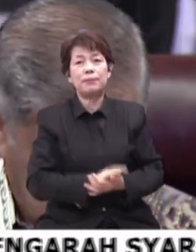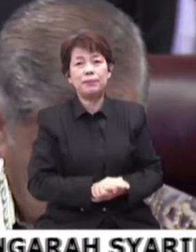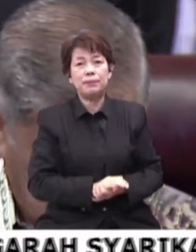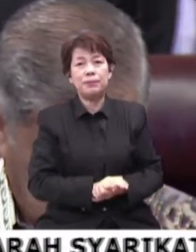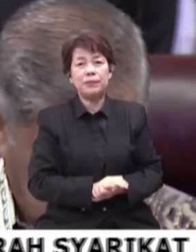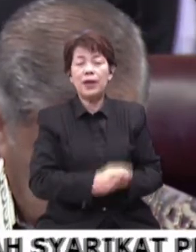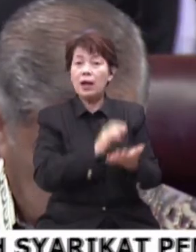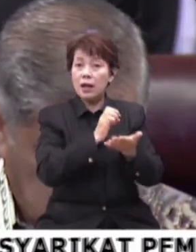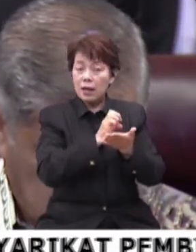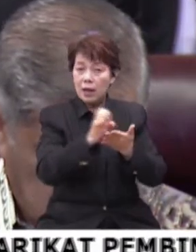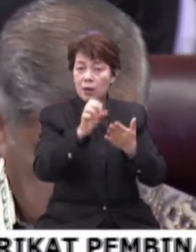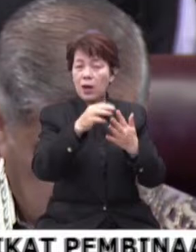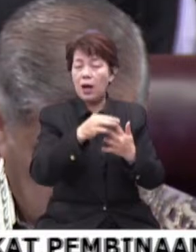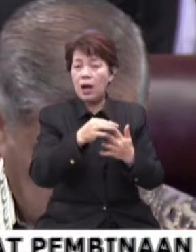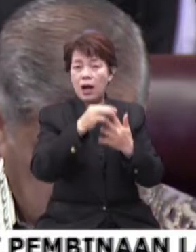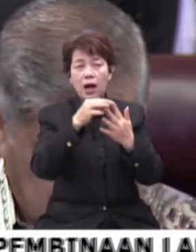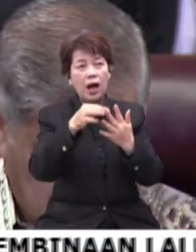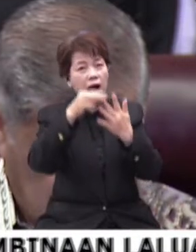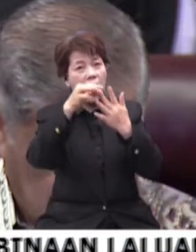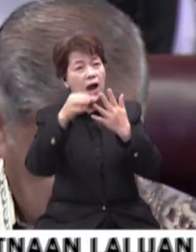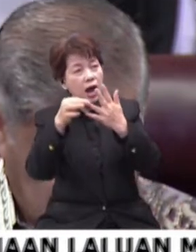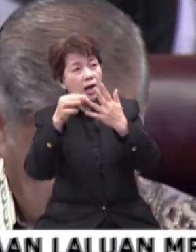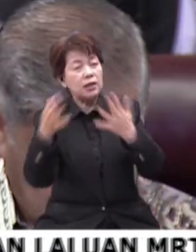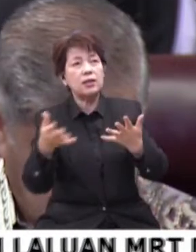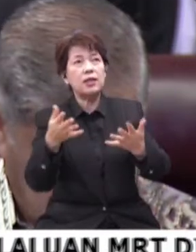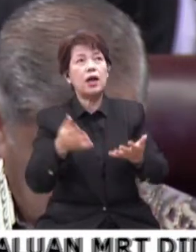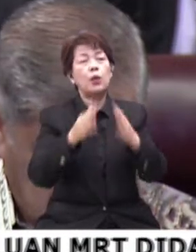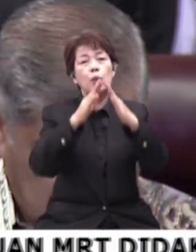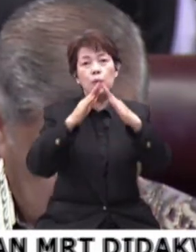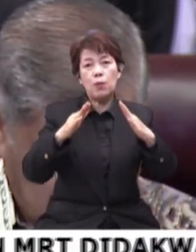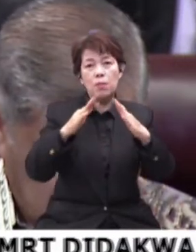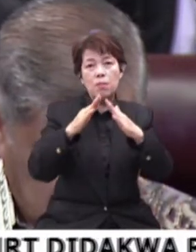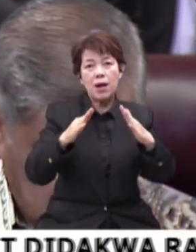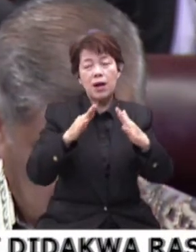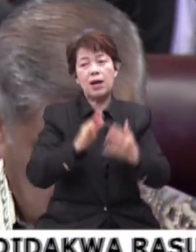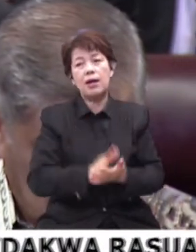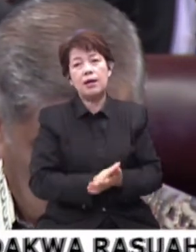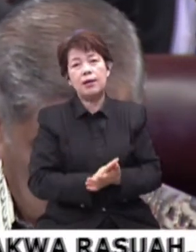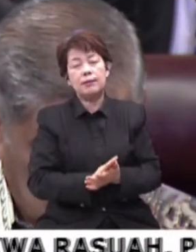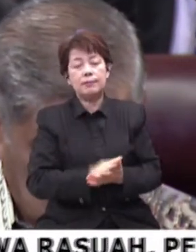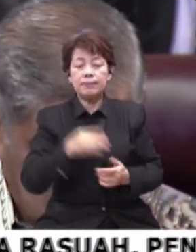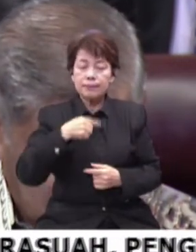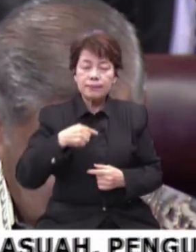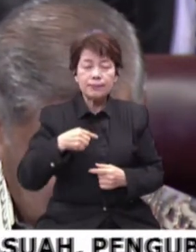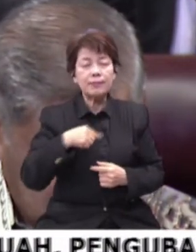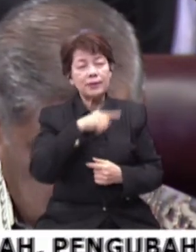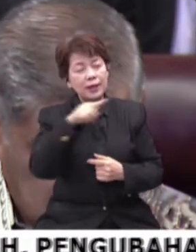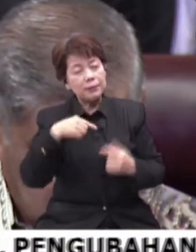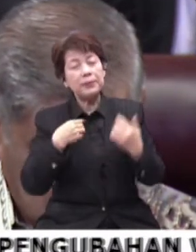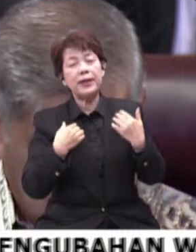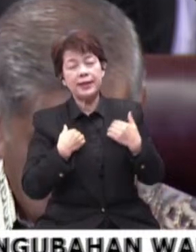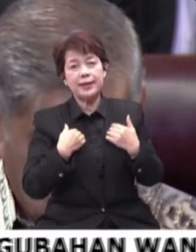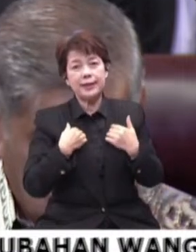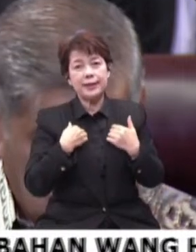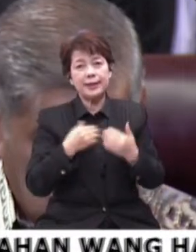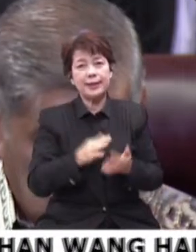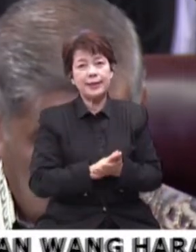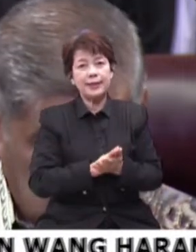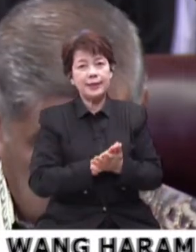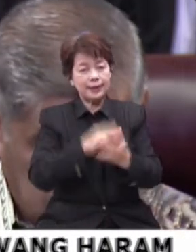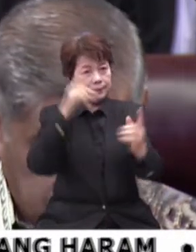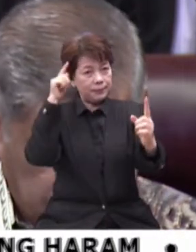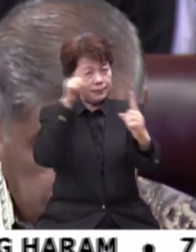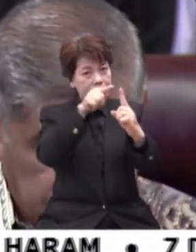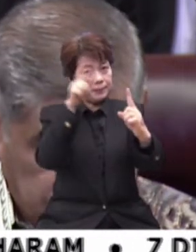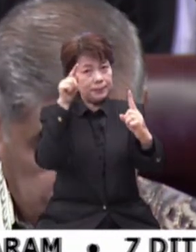air laut khas dan Perumahan semua itu yang itu memang kita mengutamakan